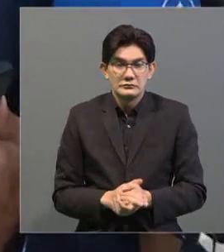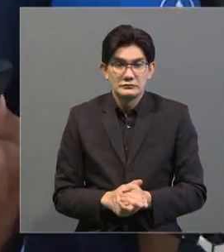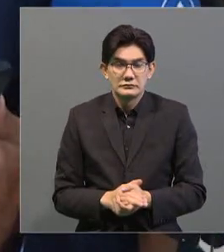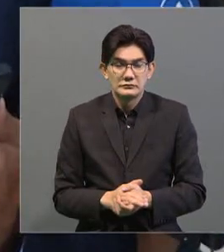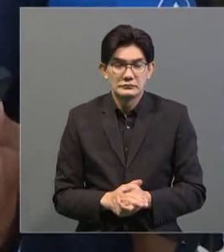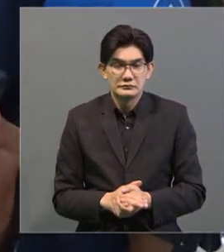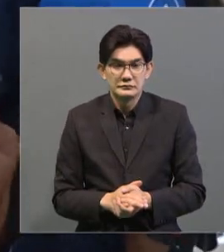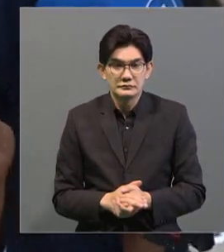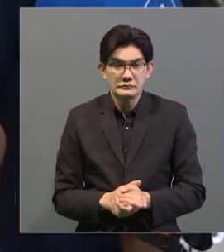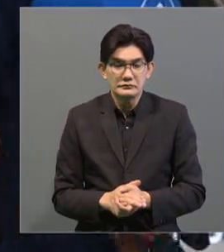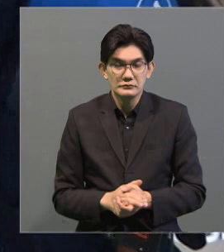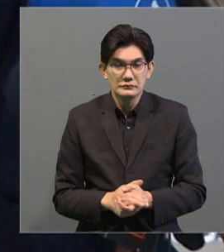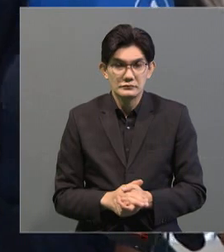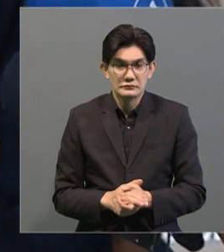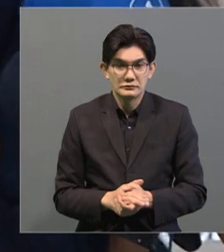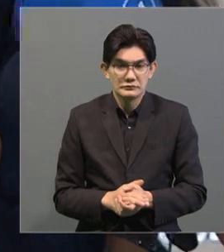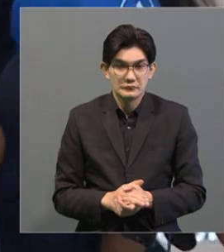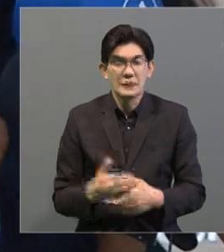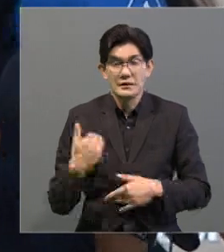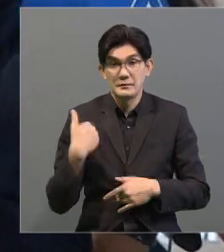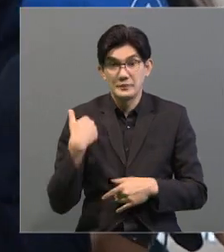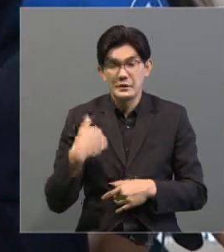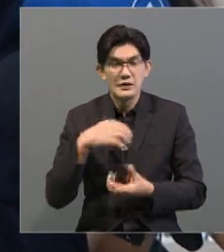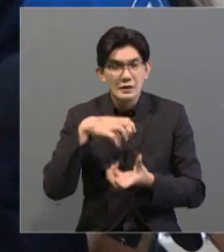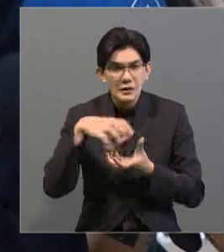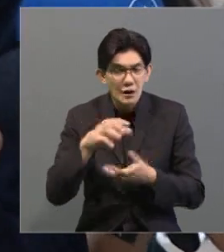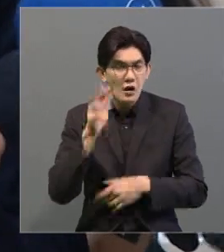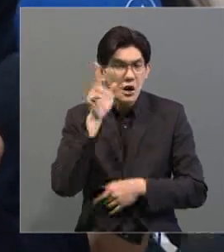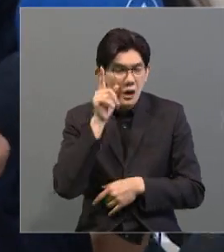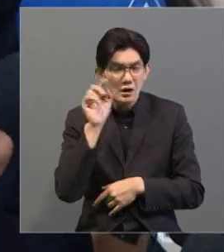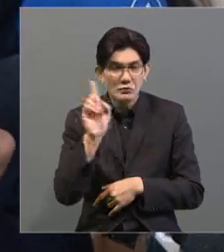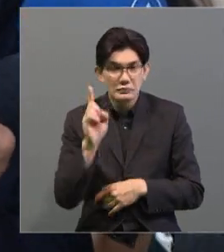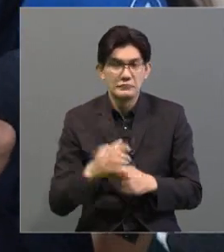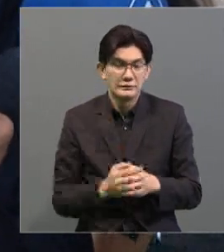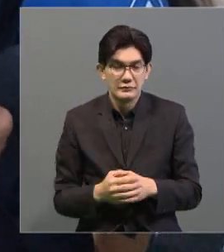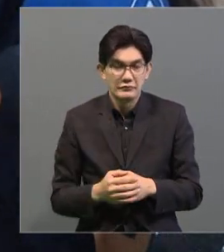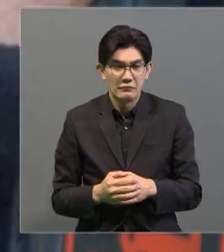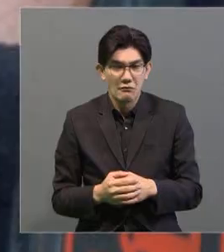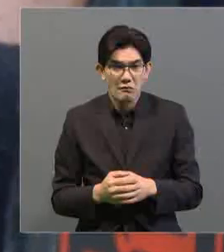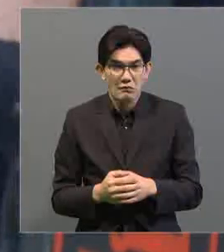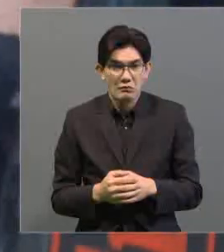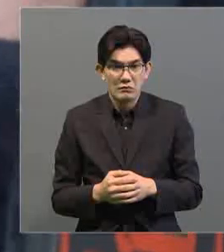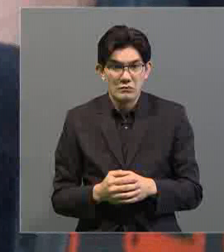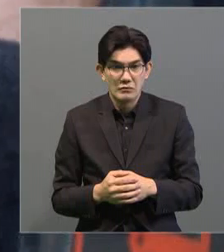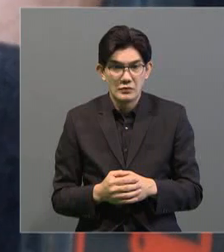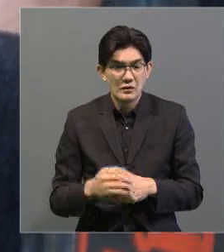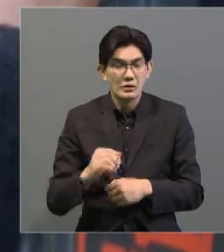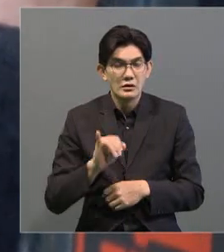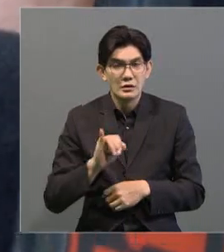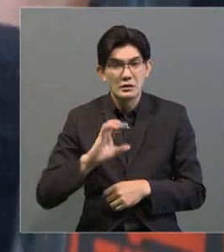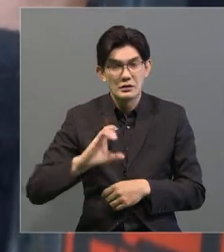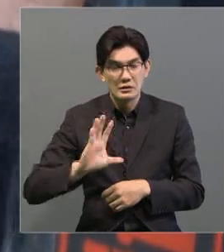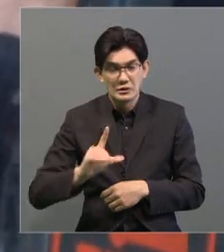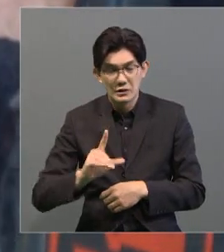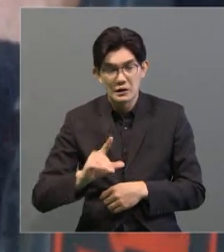ให้ คืออย่างที่พี่หนุ่มบอกอะมันมีคลิปเล่าข่าวที่พี่หนุ่มเขาพูดถึง อันหนึ่งที่ชื่อชัยโยซึ่งเป็นของจ